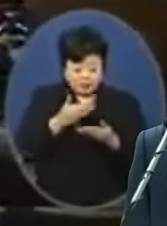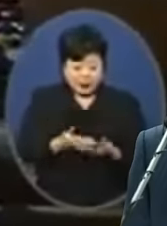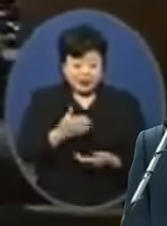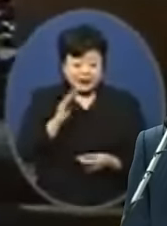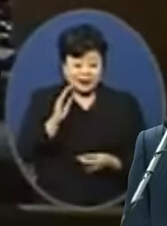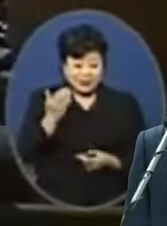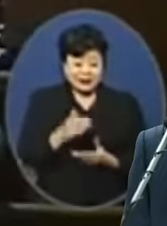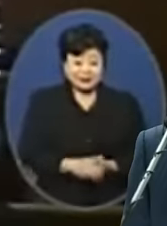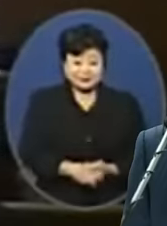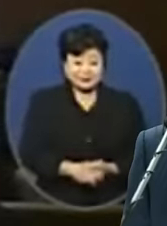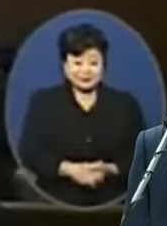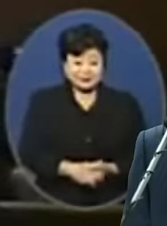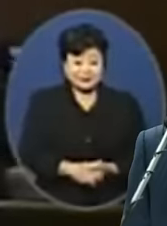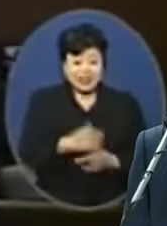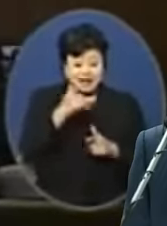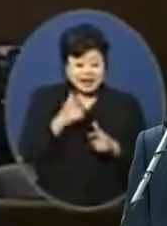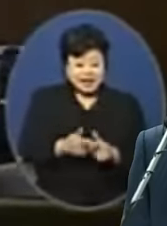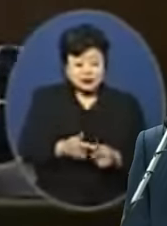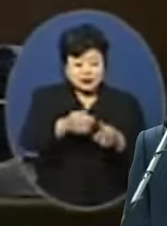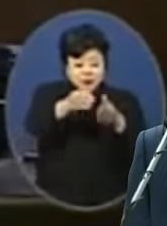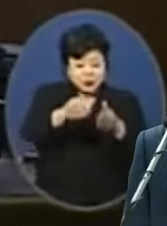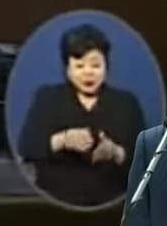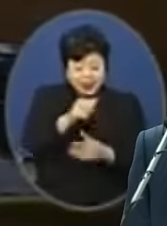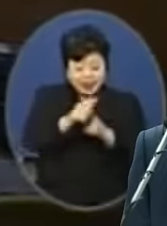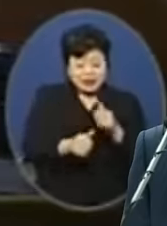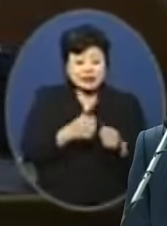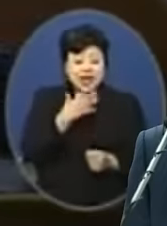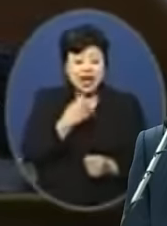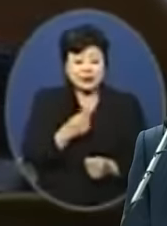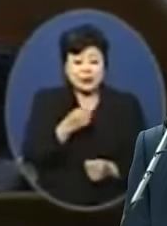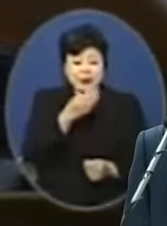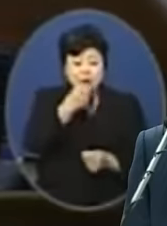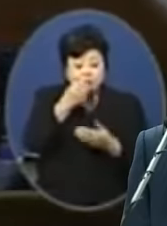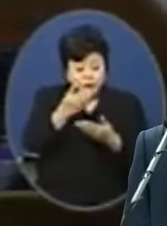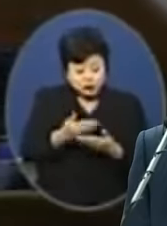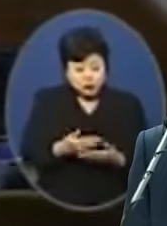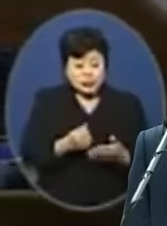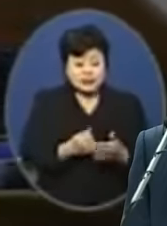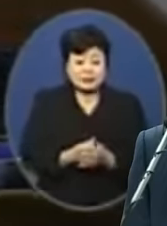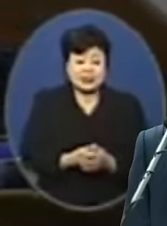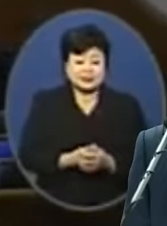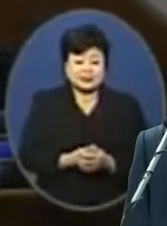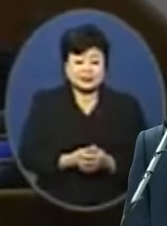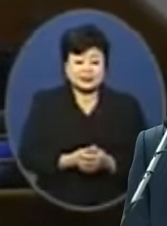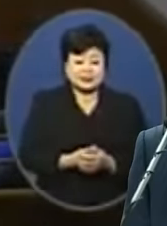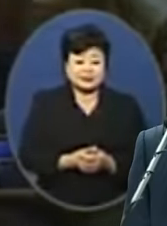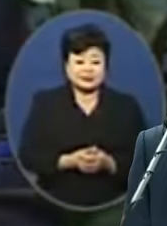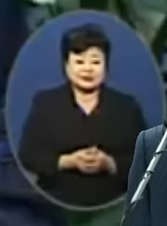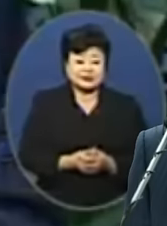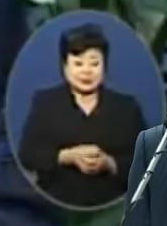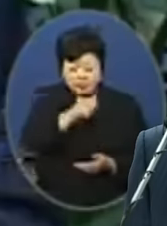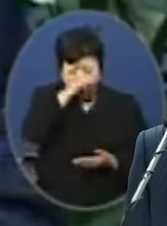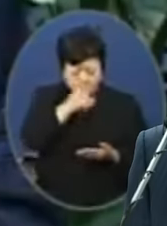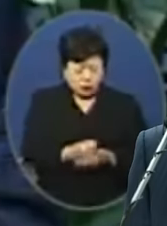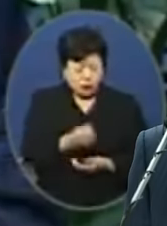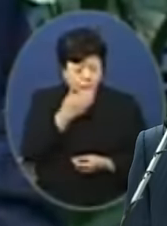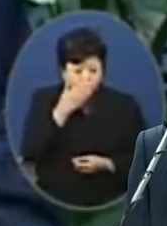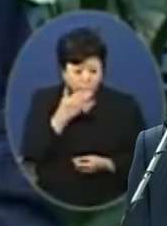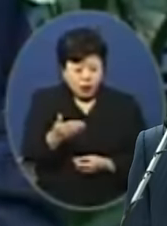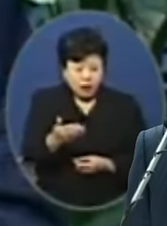되는 것입니다. 예수님을 통해서 하나님이 아브라함의 복을 주심으로 어느 곳에 가든지 형통하지요.